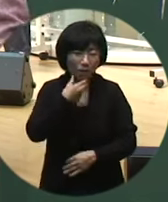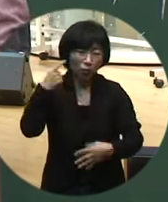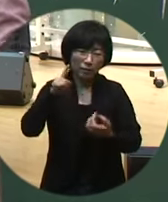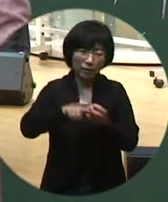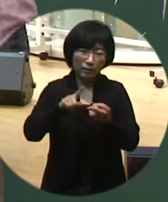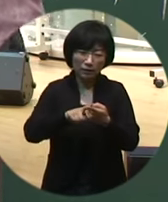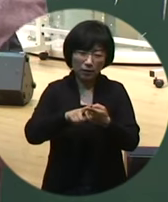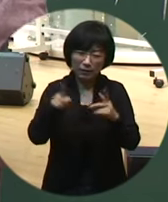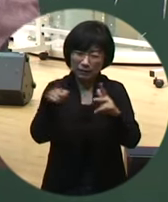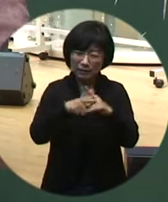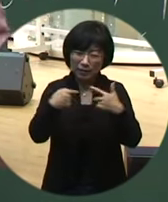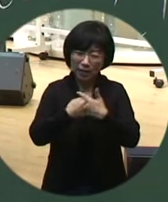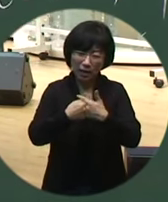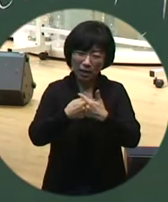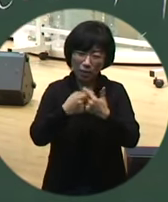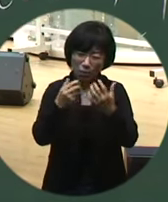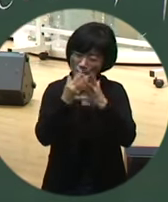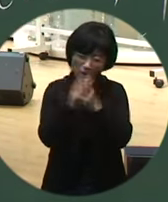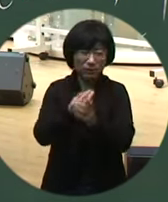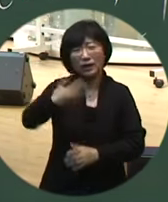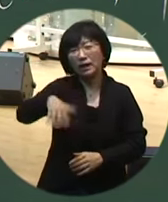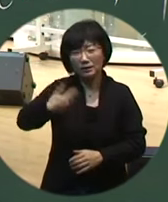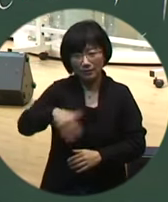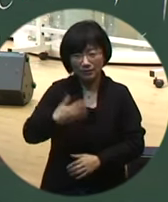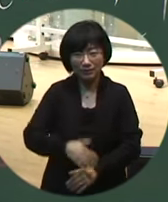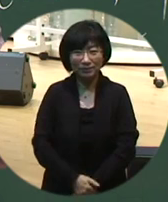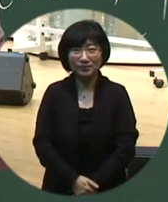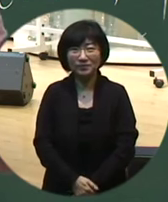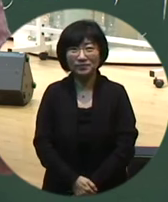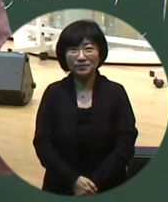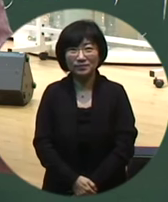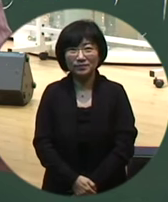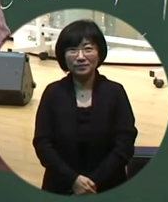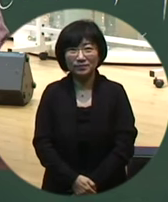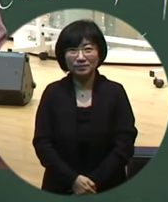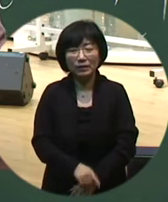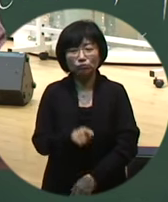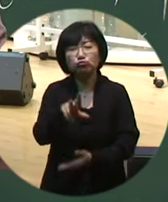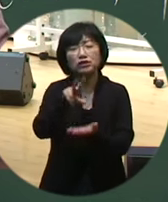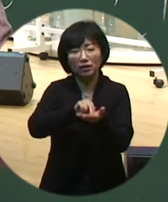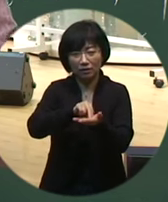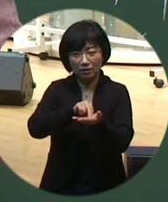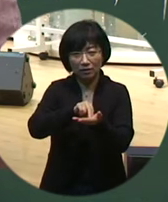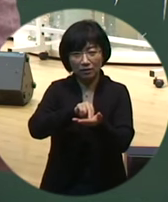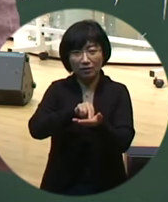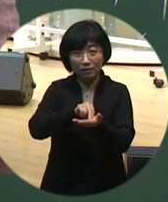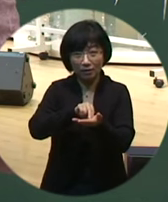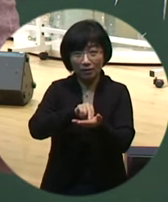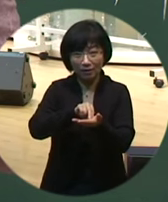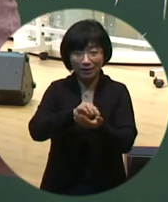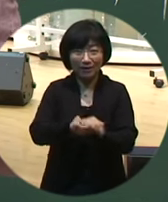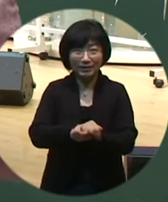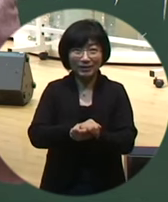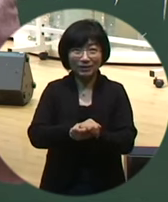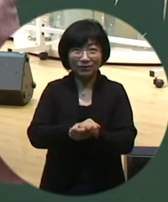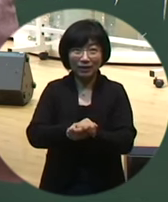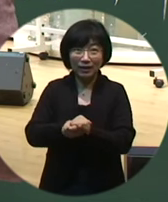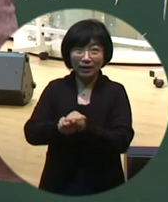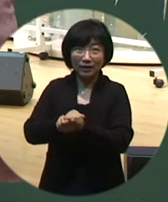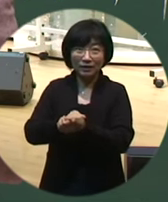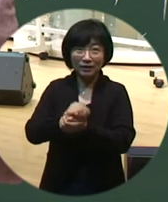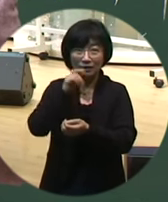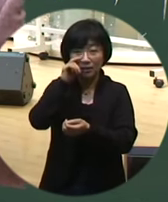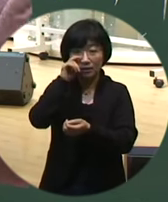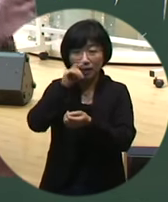problem being solved? That means we don't know the gospel. 그게 문제라니까요. That's the problem. 하나님이 그 문제를 해결하실